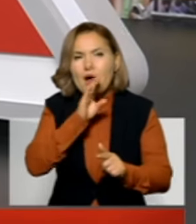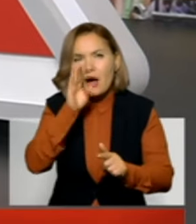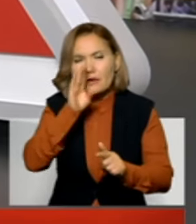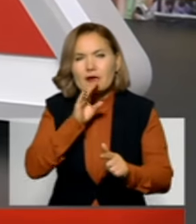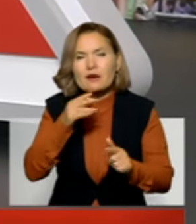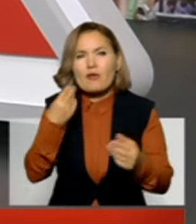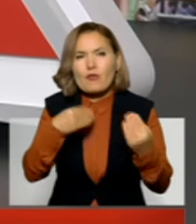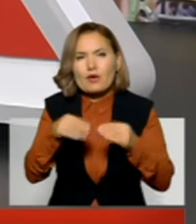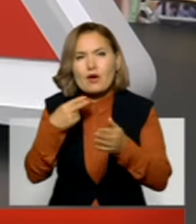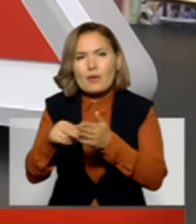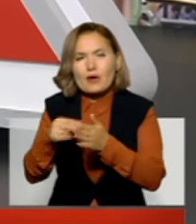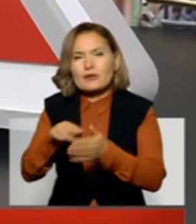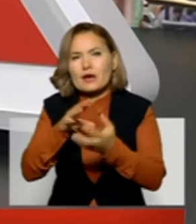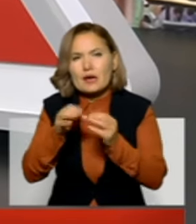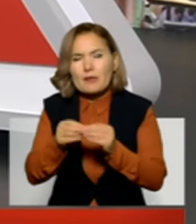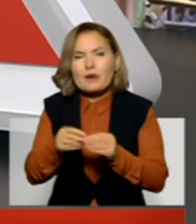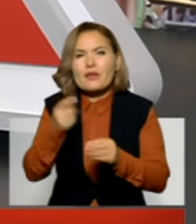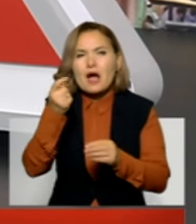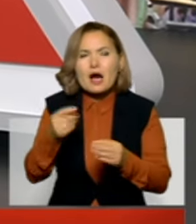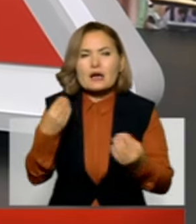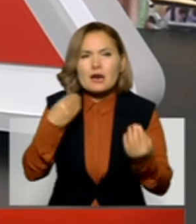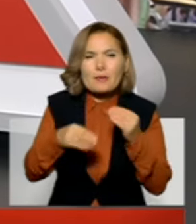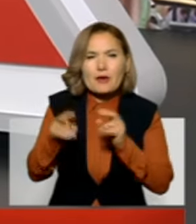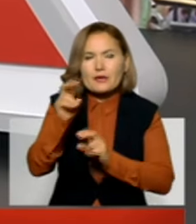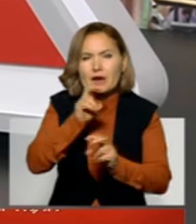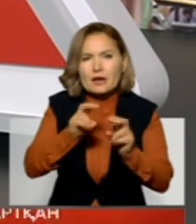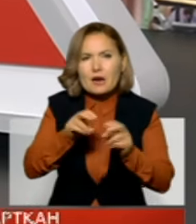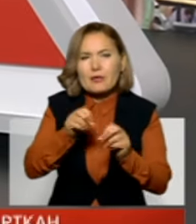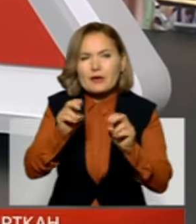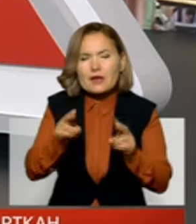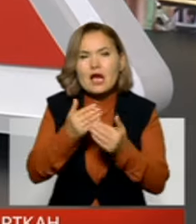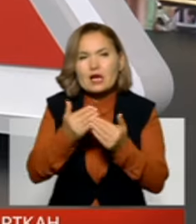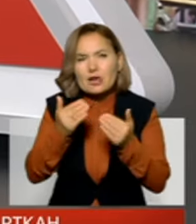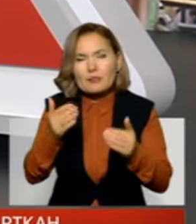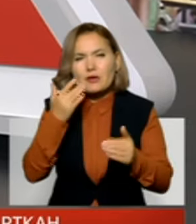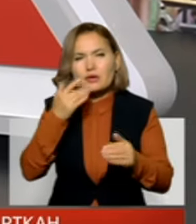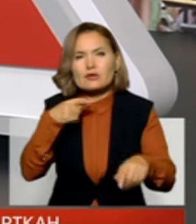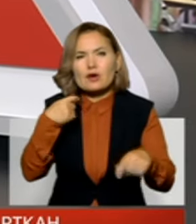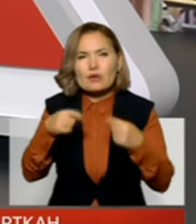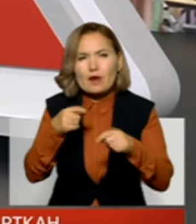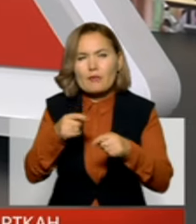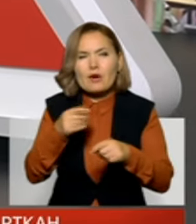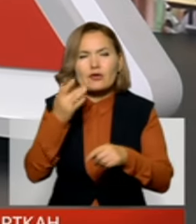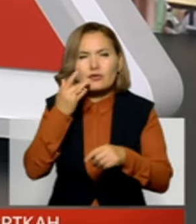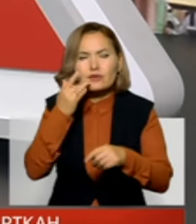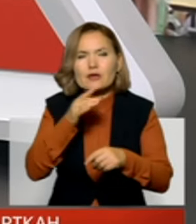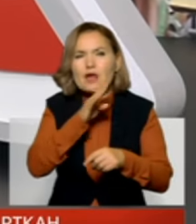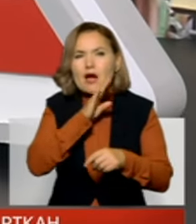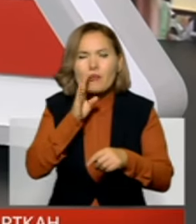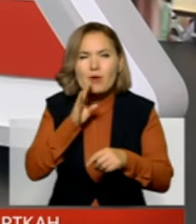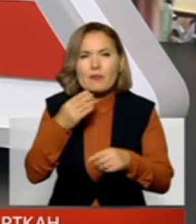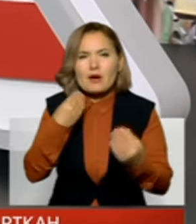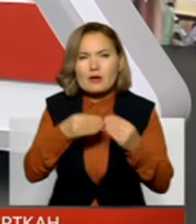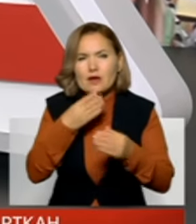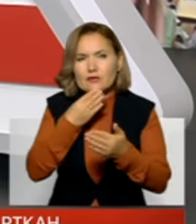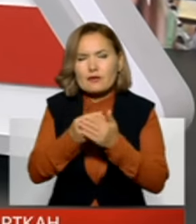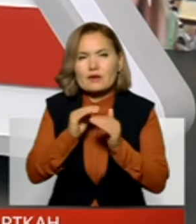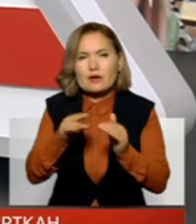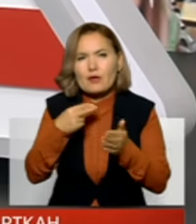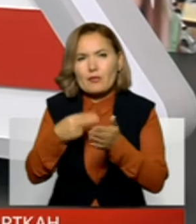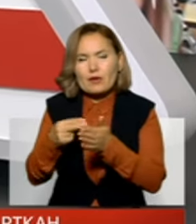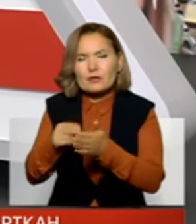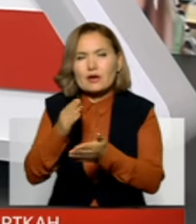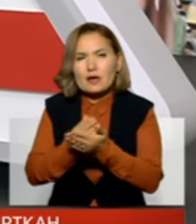бастады. Арзан кейім, құрал жабдығыз деп, жер-жерде өтіп жатқан жәрменкелерді жағалап жүр. Әріптесім Самал Қабышева да